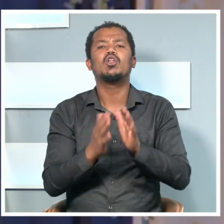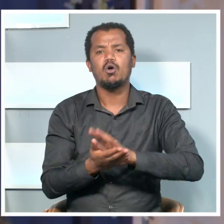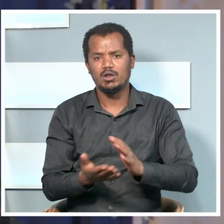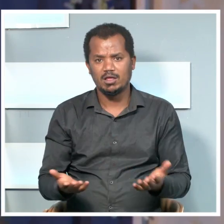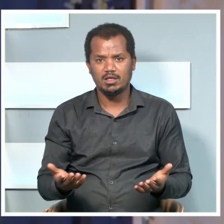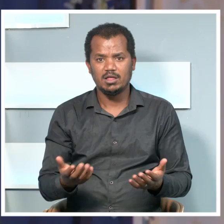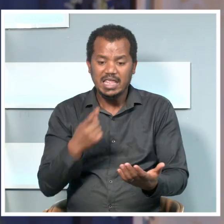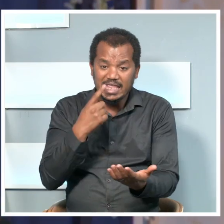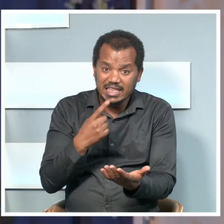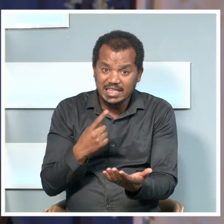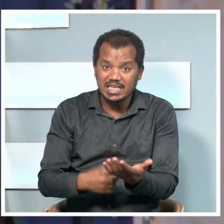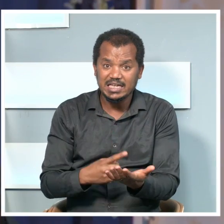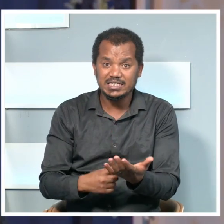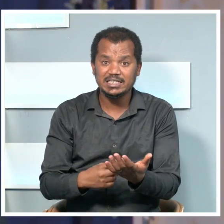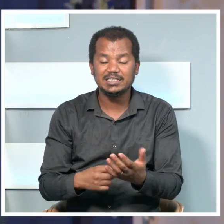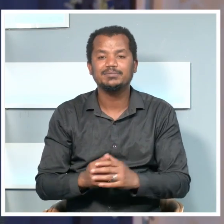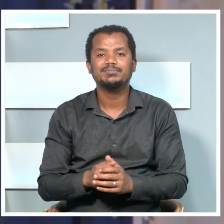ማለት ነው።